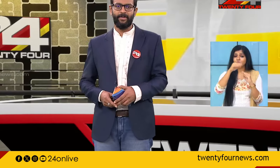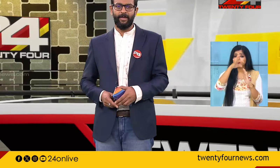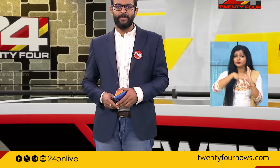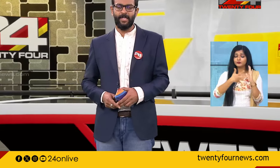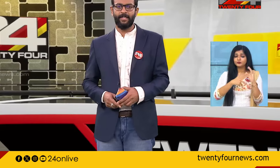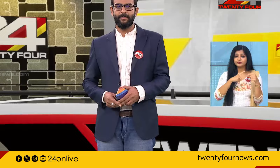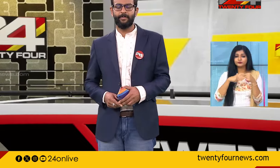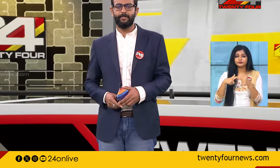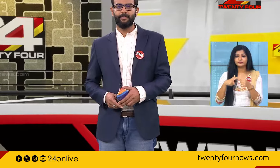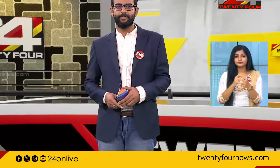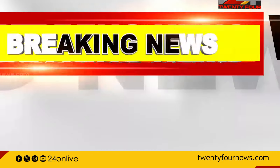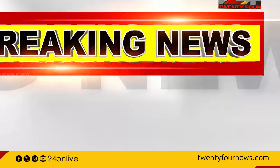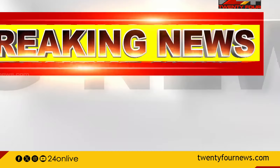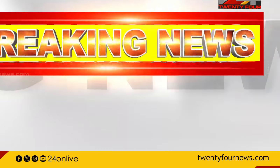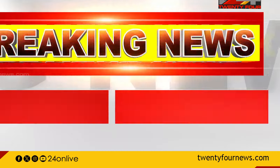ഇന്നവിടെ